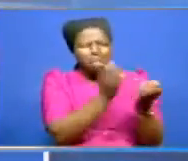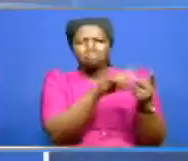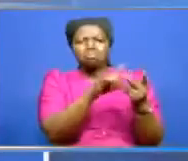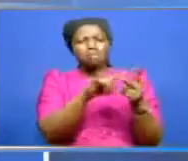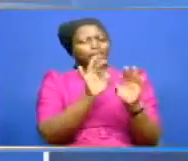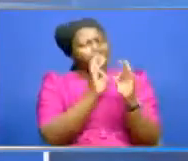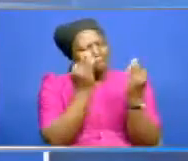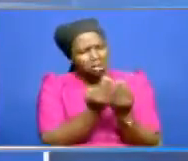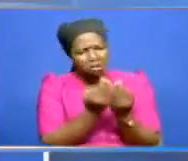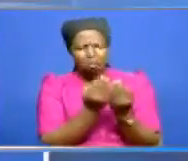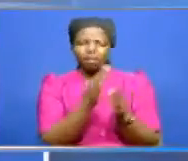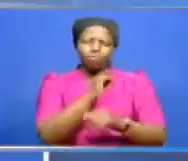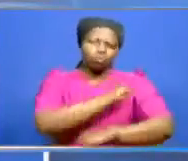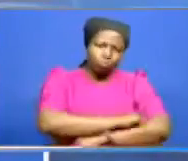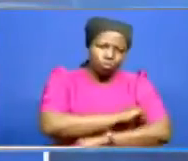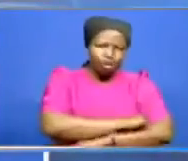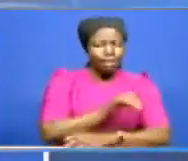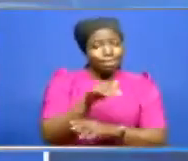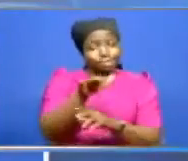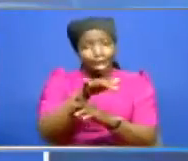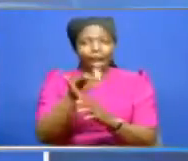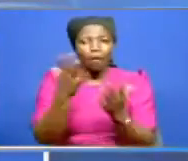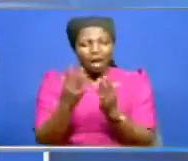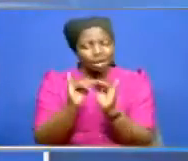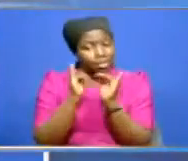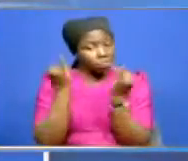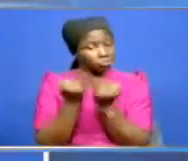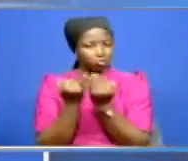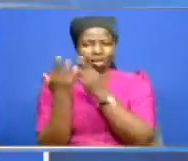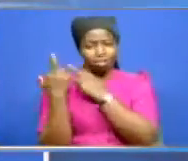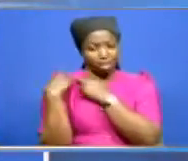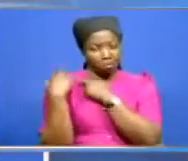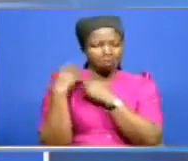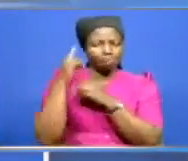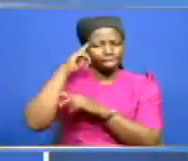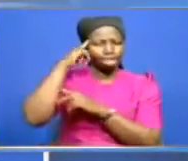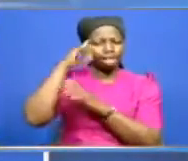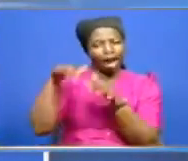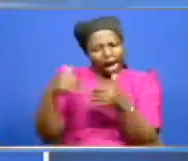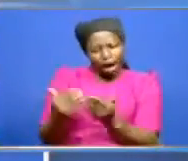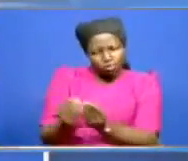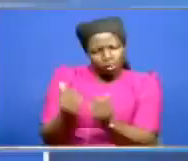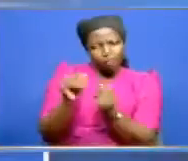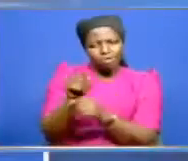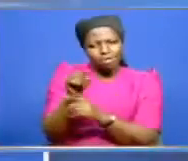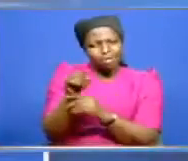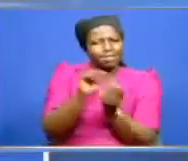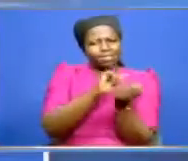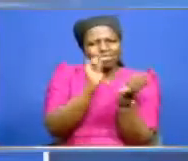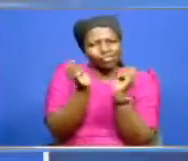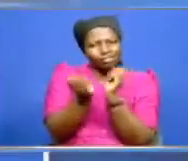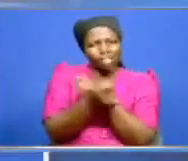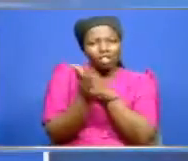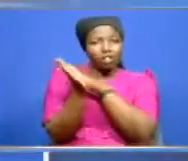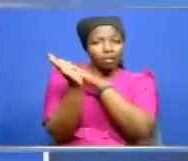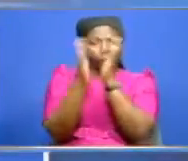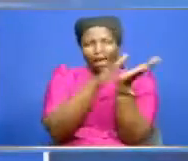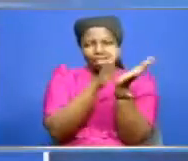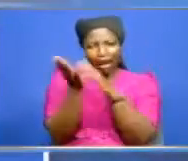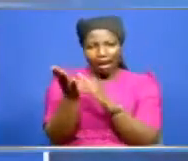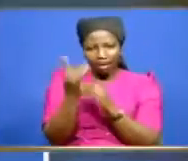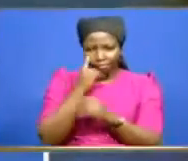hilo, huku taasisi husika zikitafakari kuhusu njia za kukabiliana na athari za mabadiliko ya hali ya